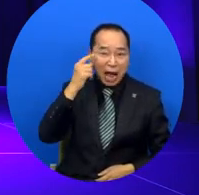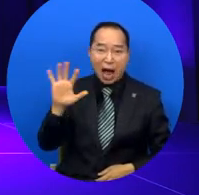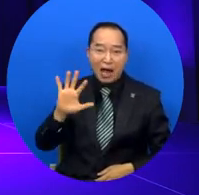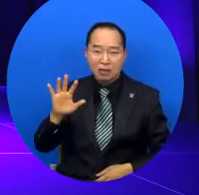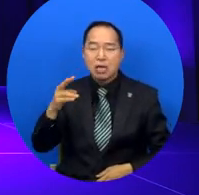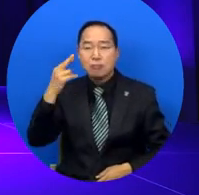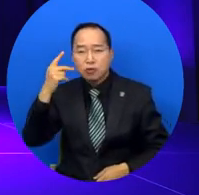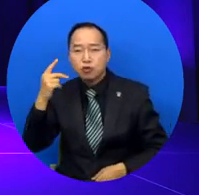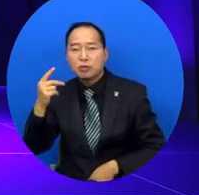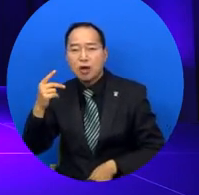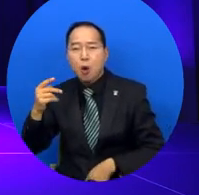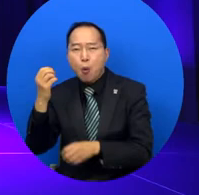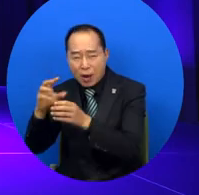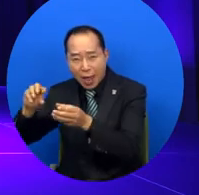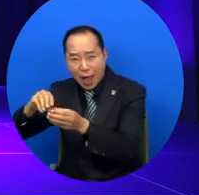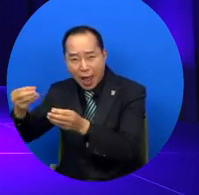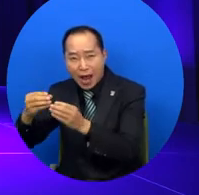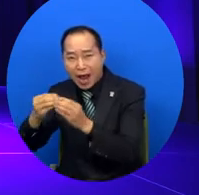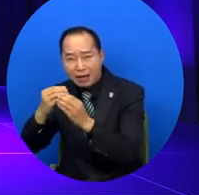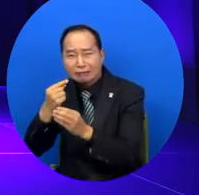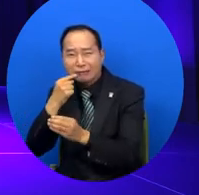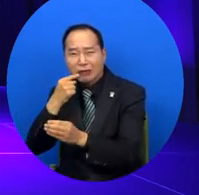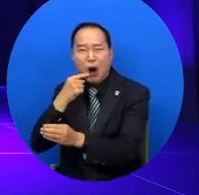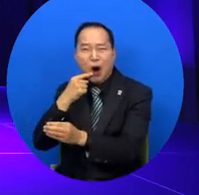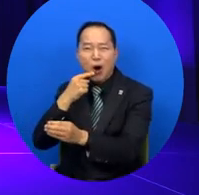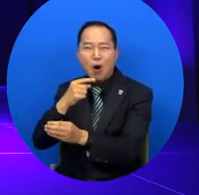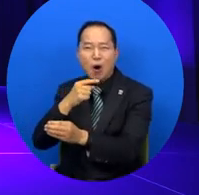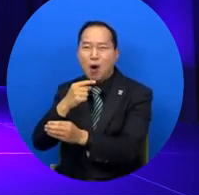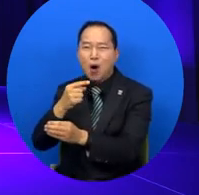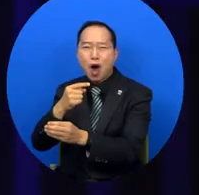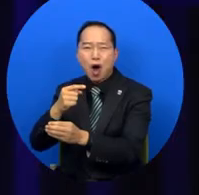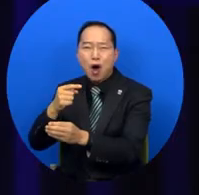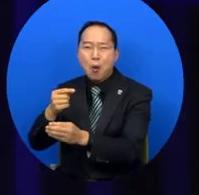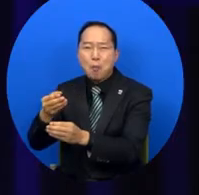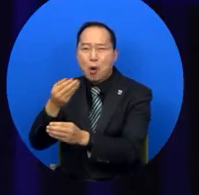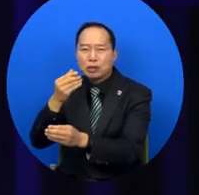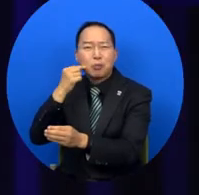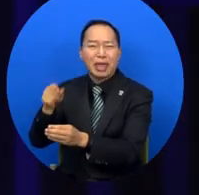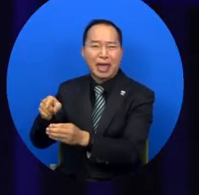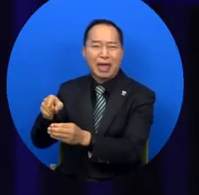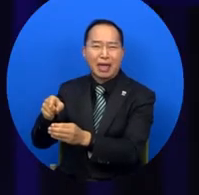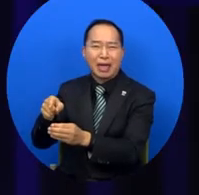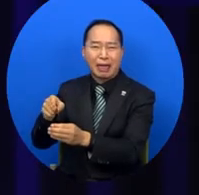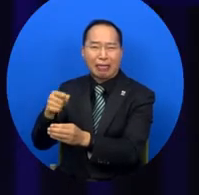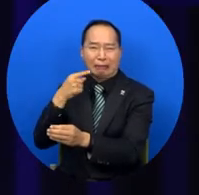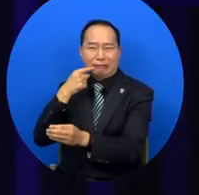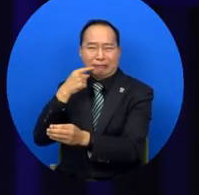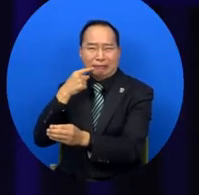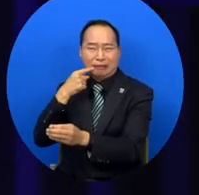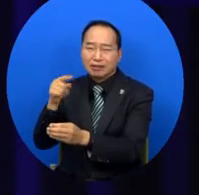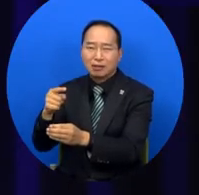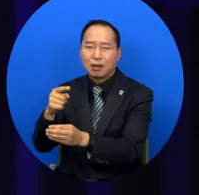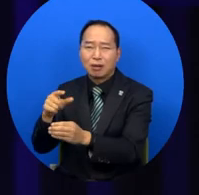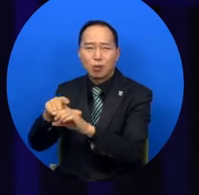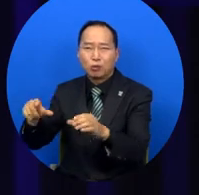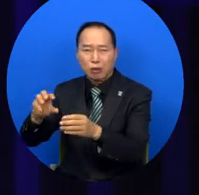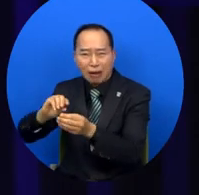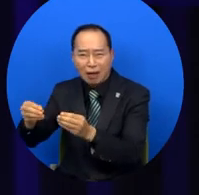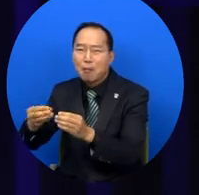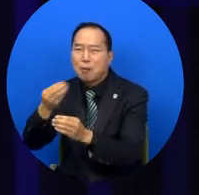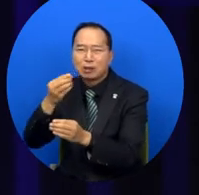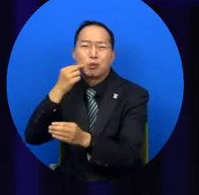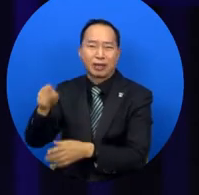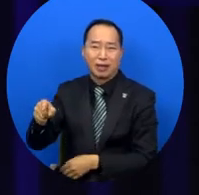카면 예쁜 건 줄 아는데 레몬은 사실 써서 못 먹어요. 이거는 딴 과일은 맛있잖아. 이건 못 먹어요. 셔고